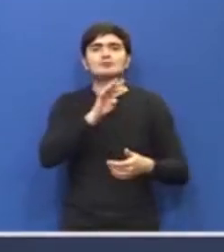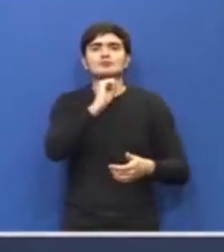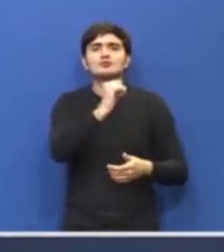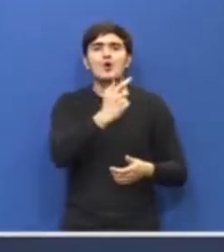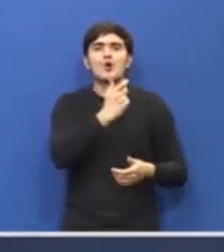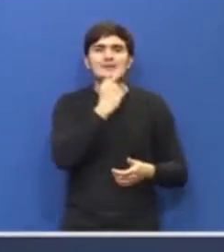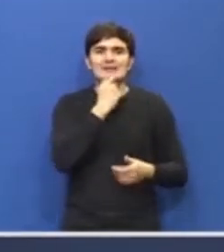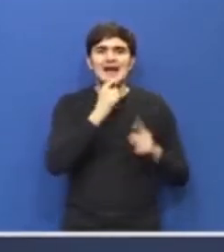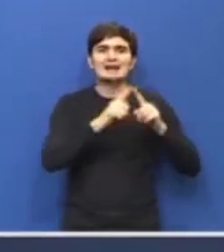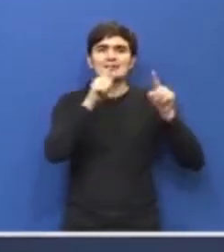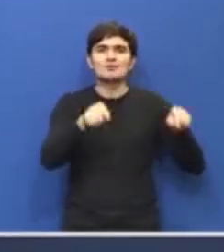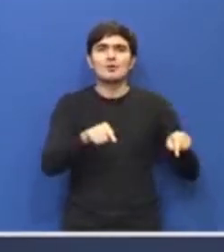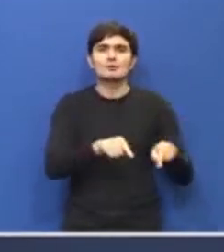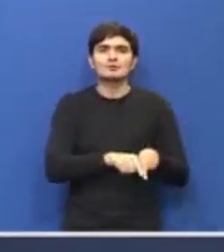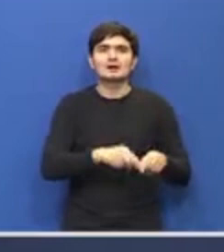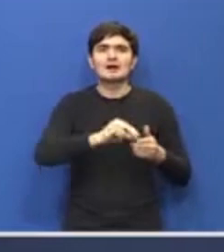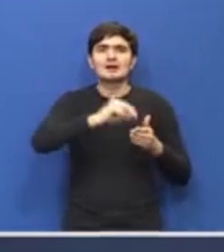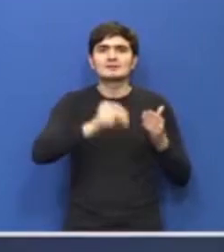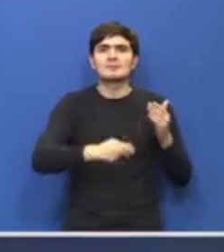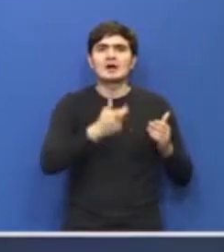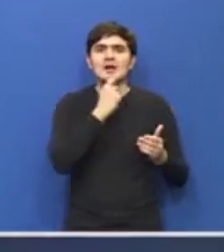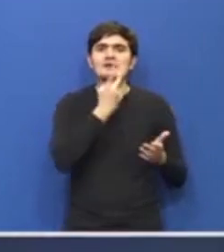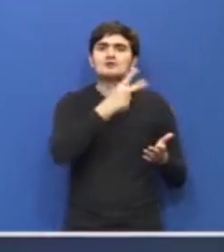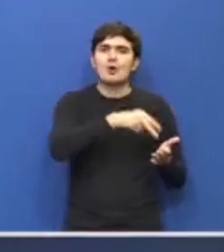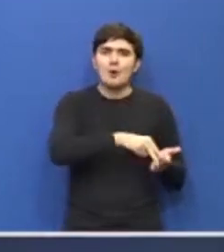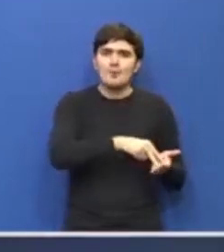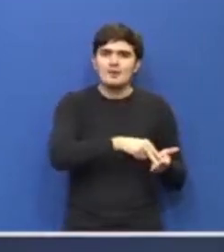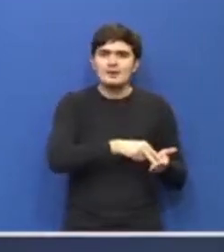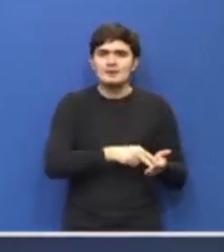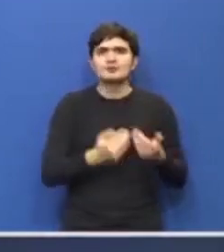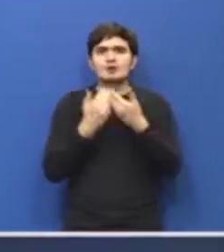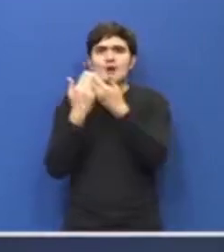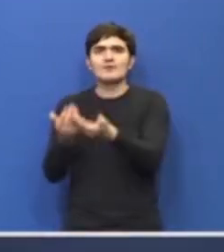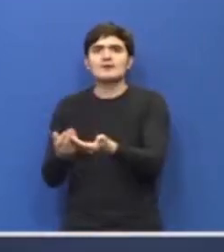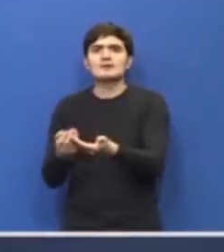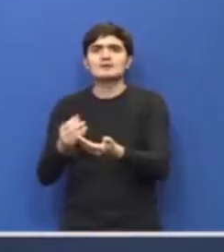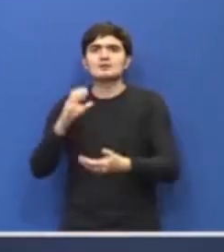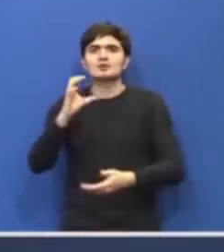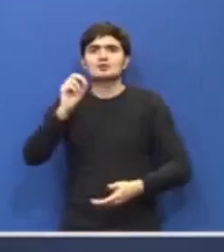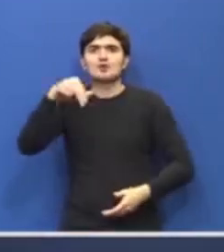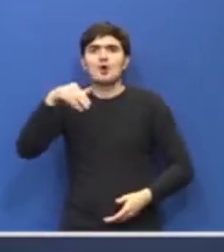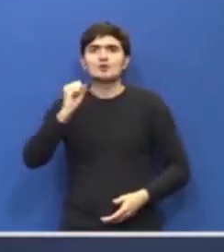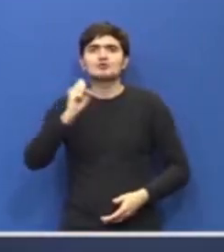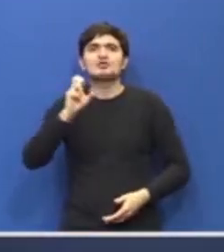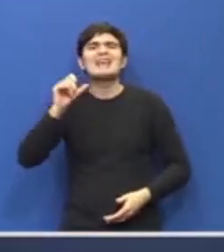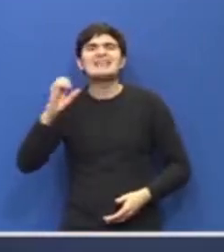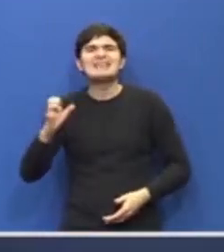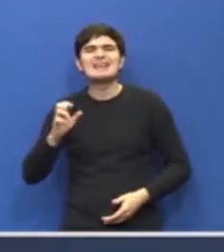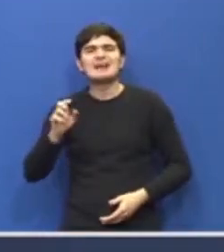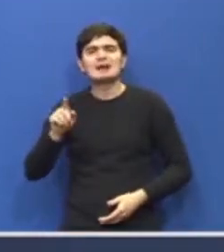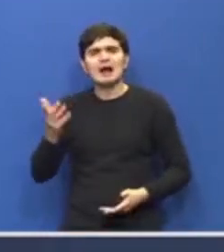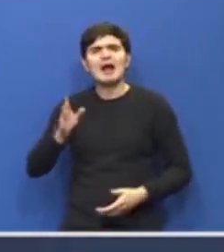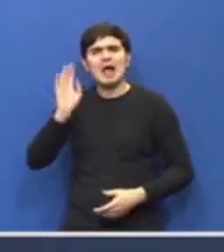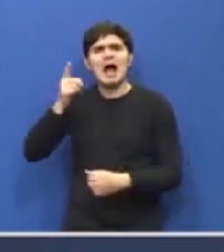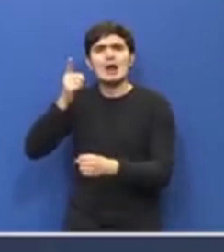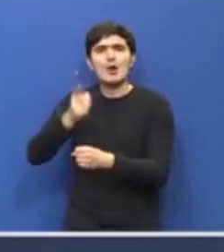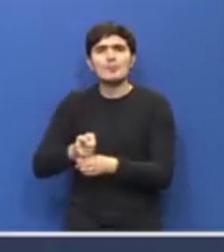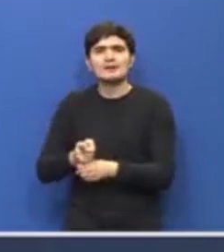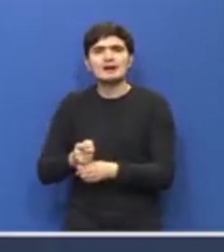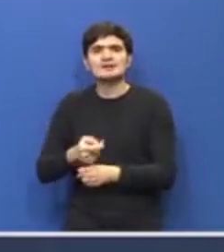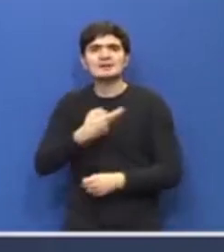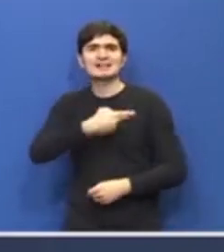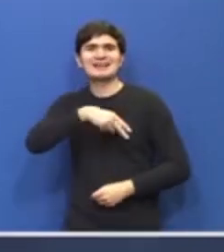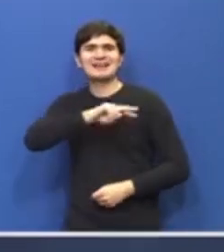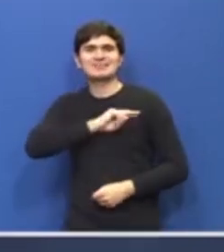între statul român și Metrorex la începutul anilor 2000, iar concesionarului îi revine obligația de a ține în bună ordine acest